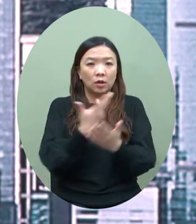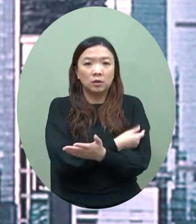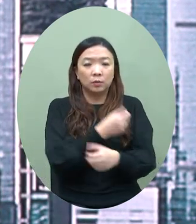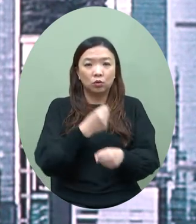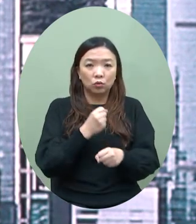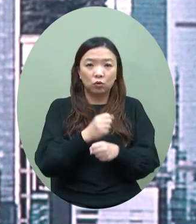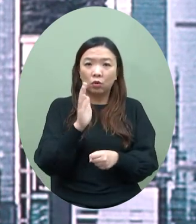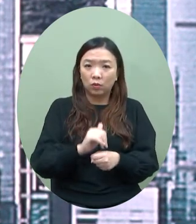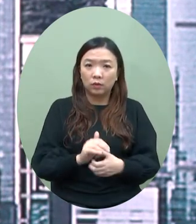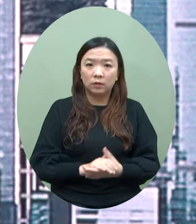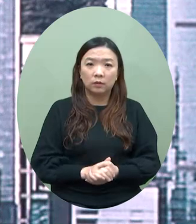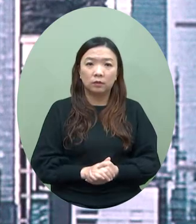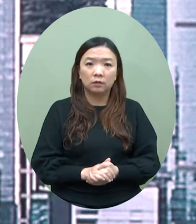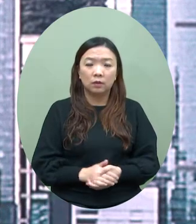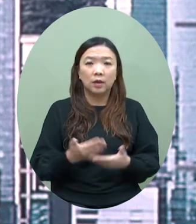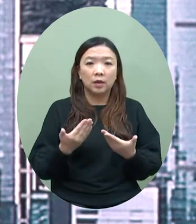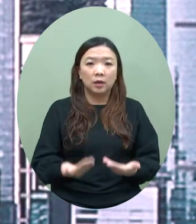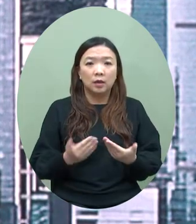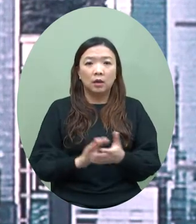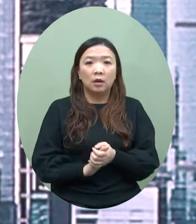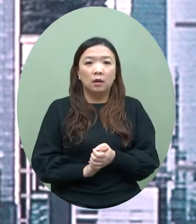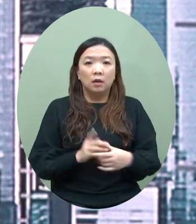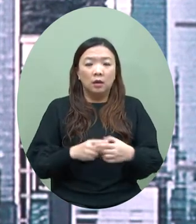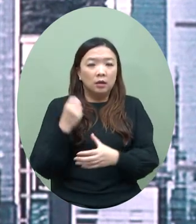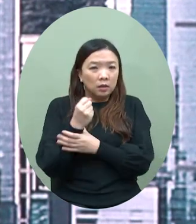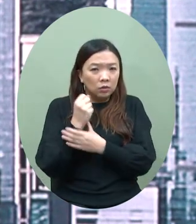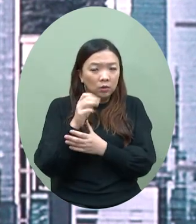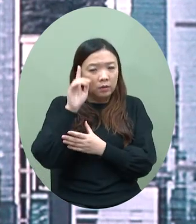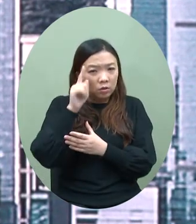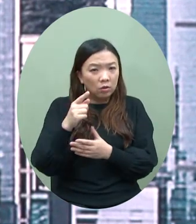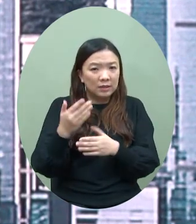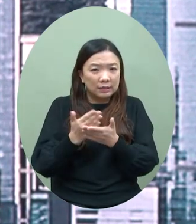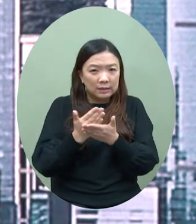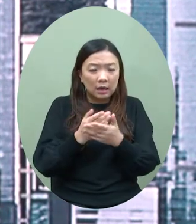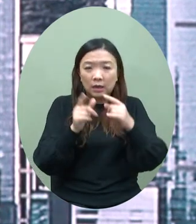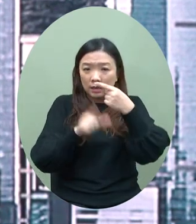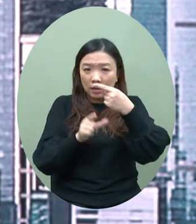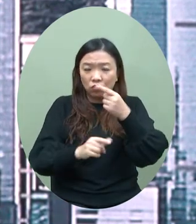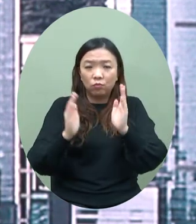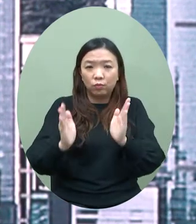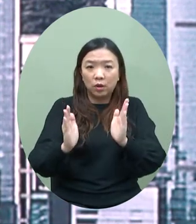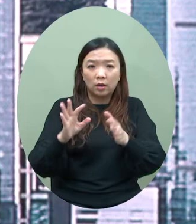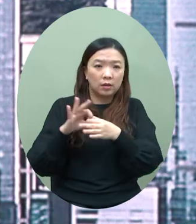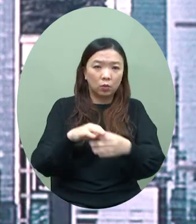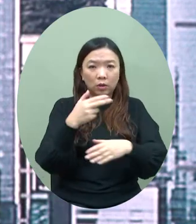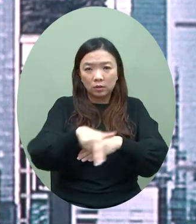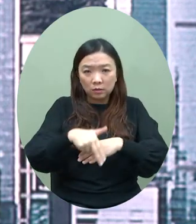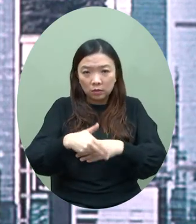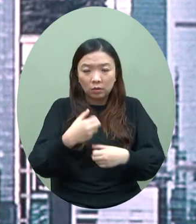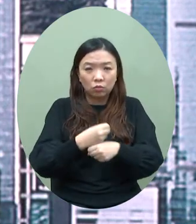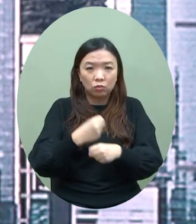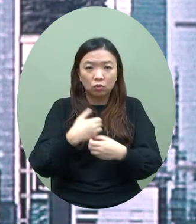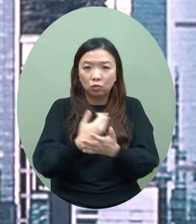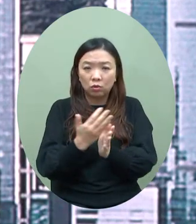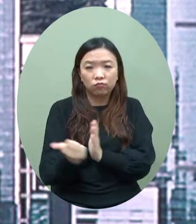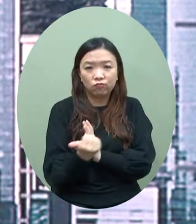工作。所以我哋現時仍然都係爭取咧喺一月份之內將相關嘅籌備工作咧係大致完成，以